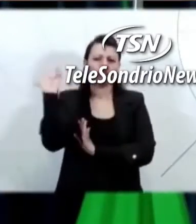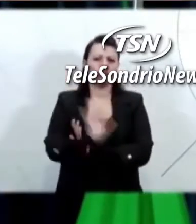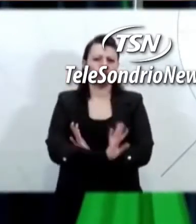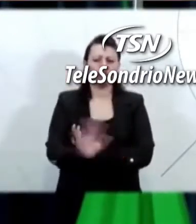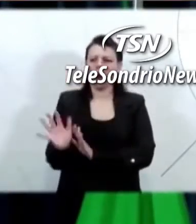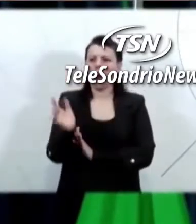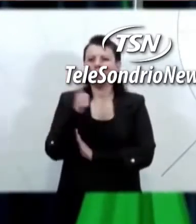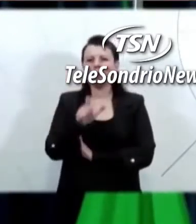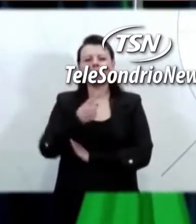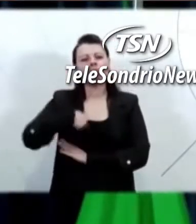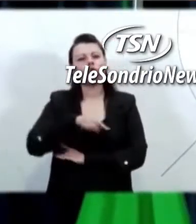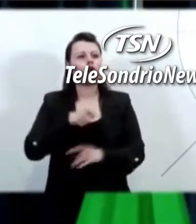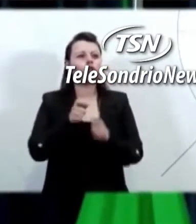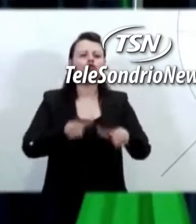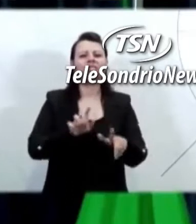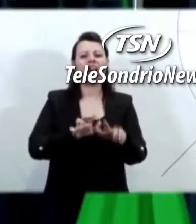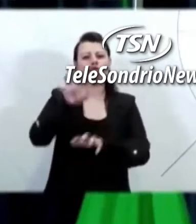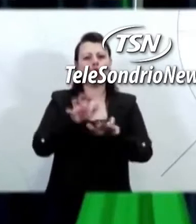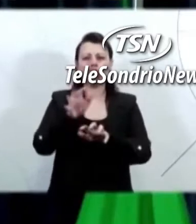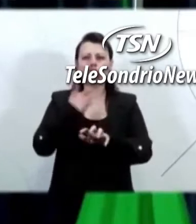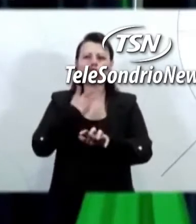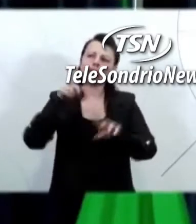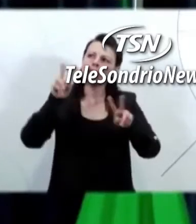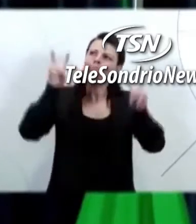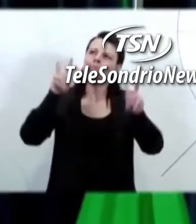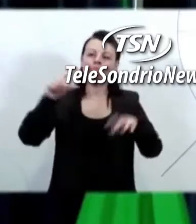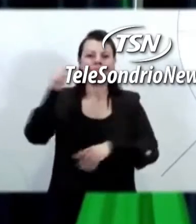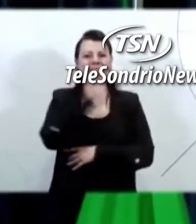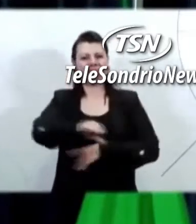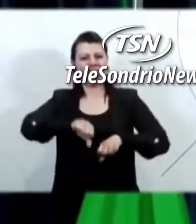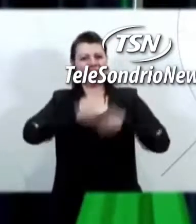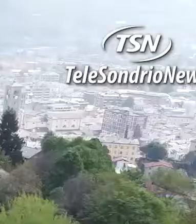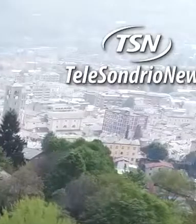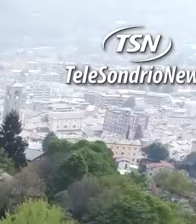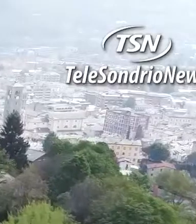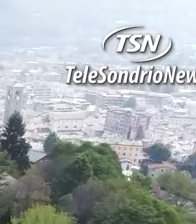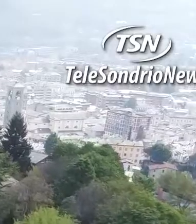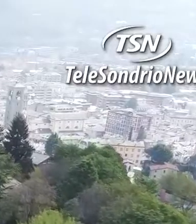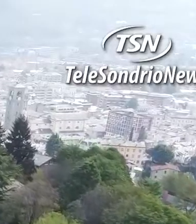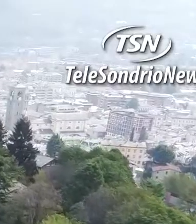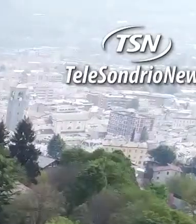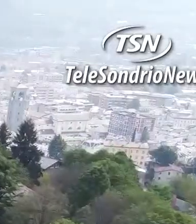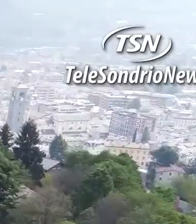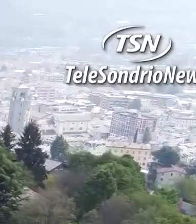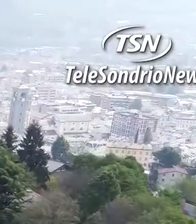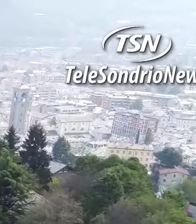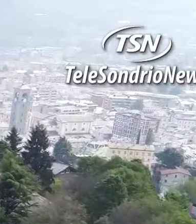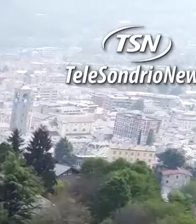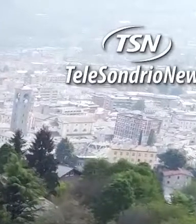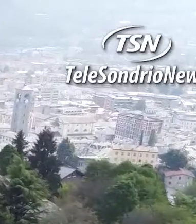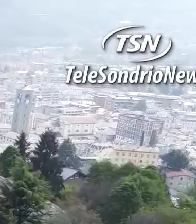abbiamo nella città di sondrio da da più di 40 anni un recupero è una riqualificazione